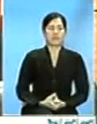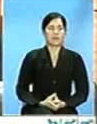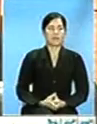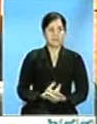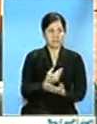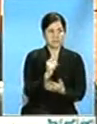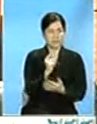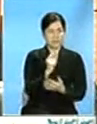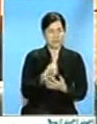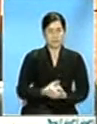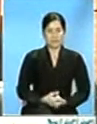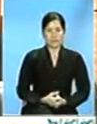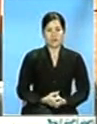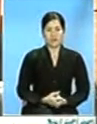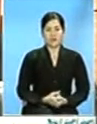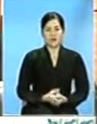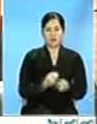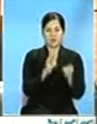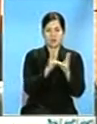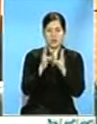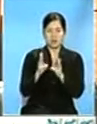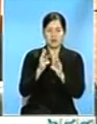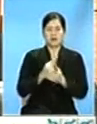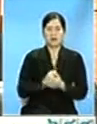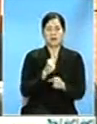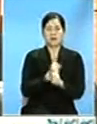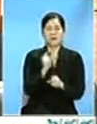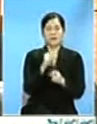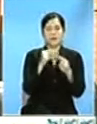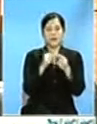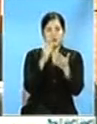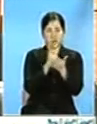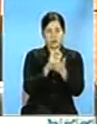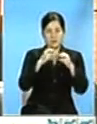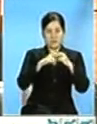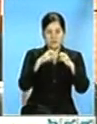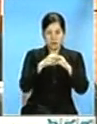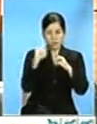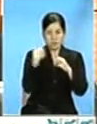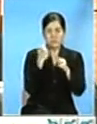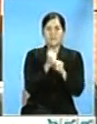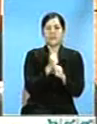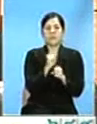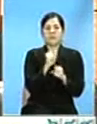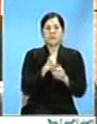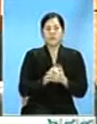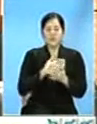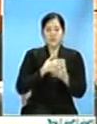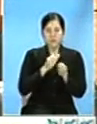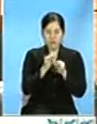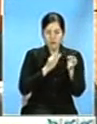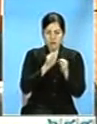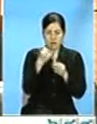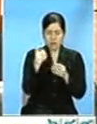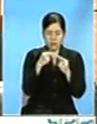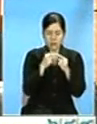ดังนั้นวิธีการที่จะยุติปัญหานะครับผมกราบเรียนว่าความชอบธรรมตาม